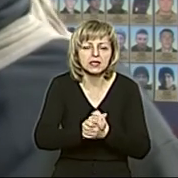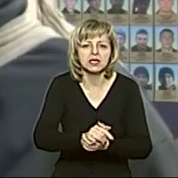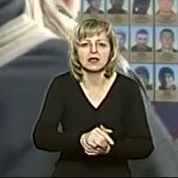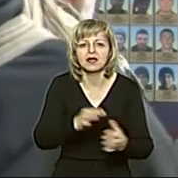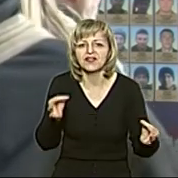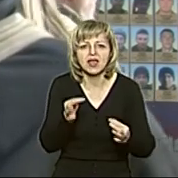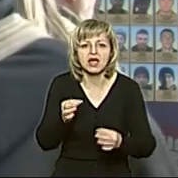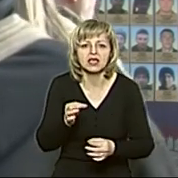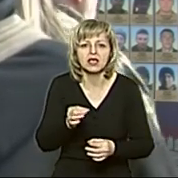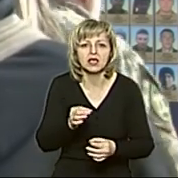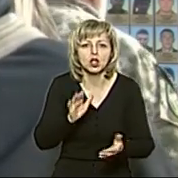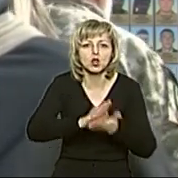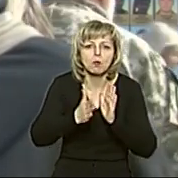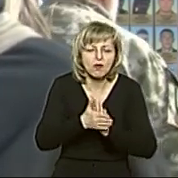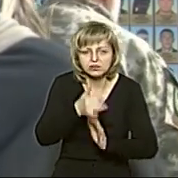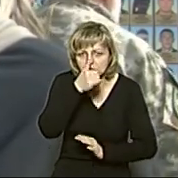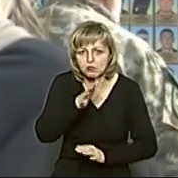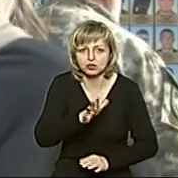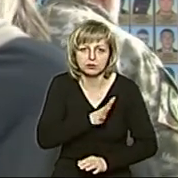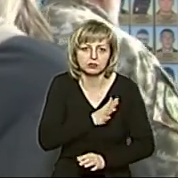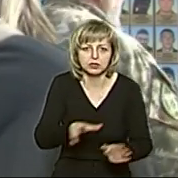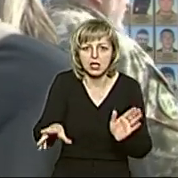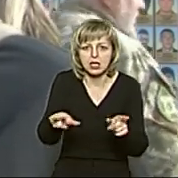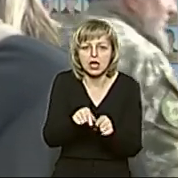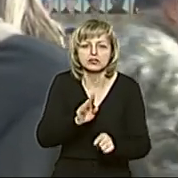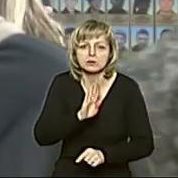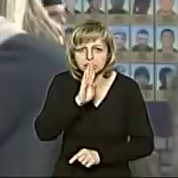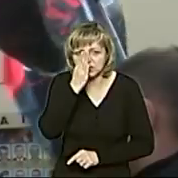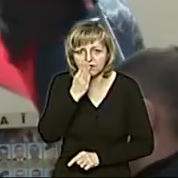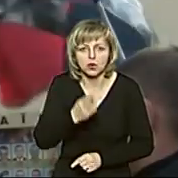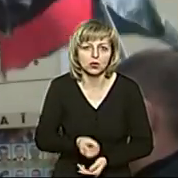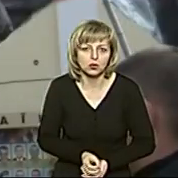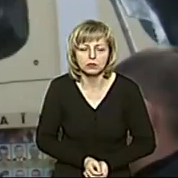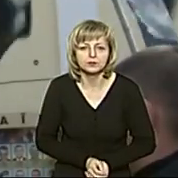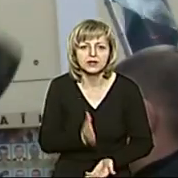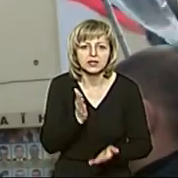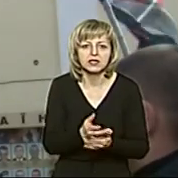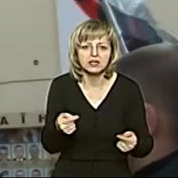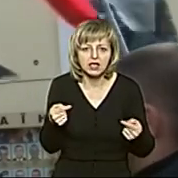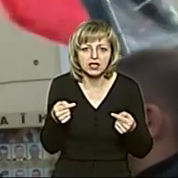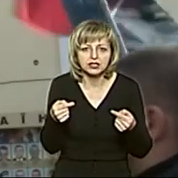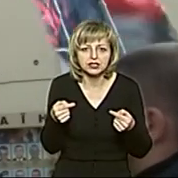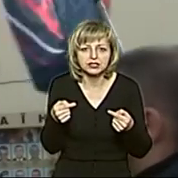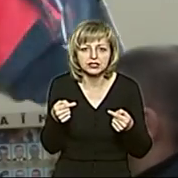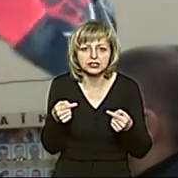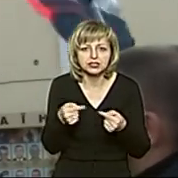домовленості з ворогом у мене не може бути мови. Вона чітке є визначення свій і